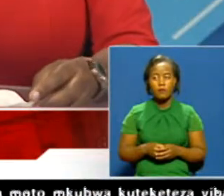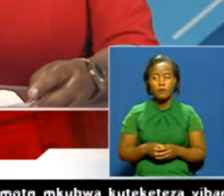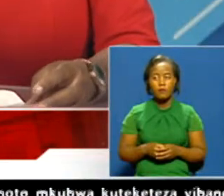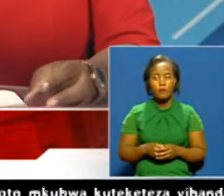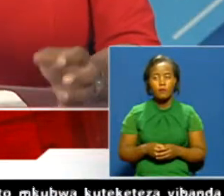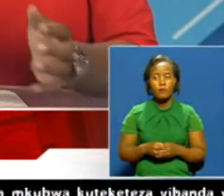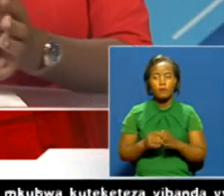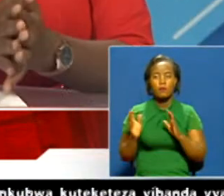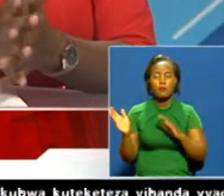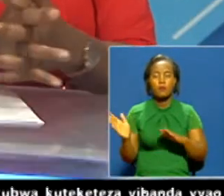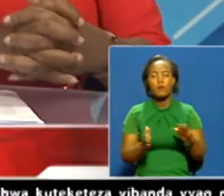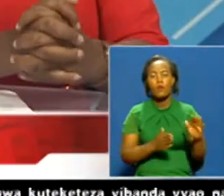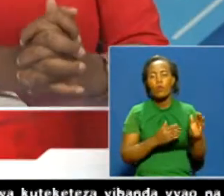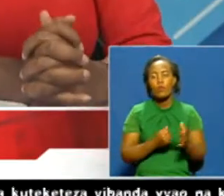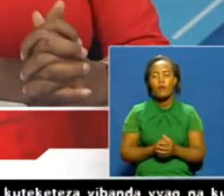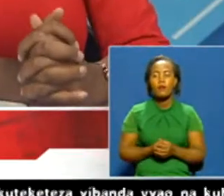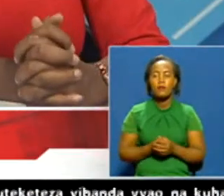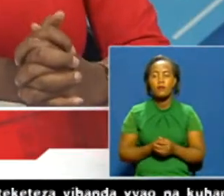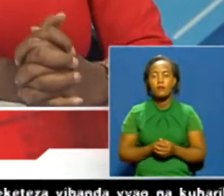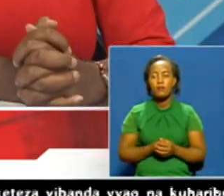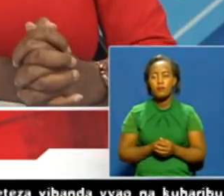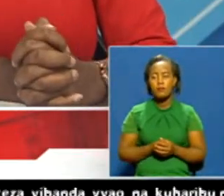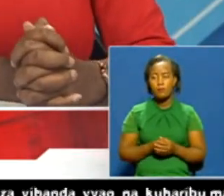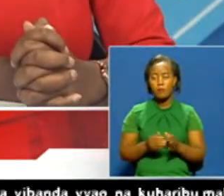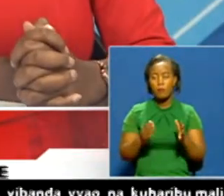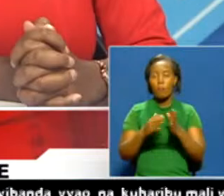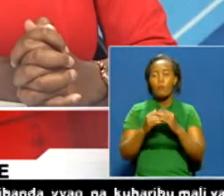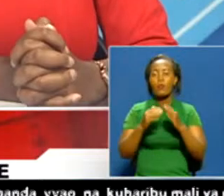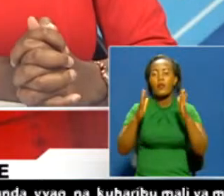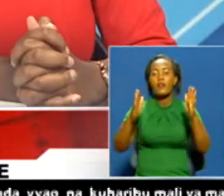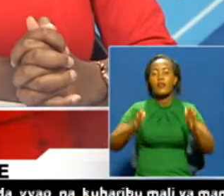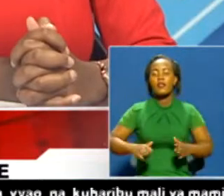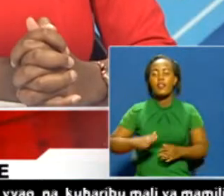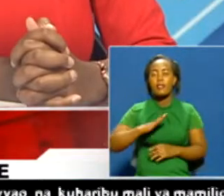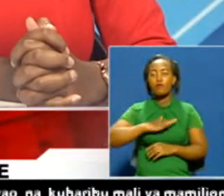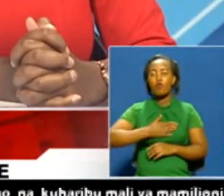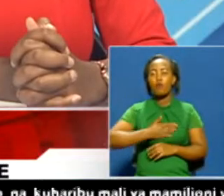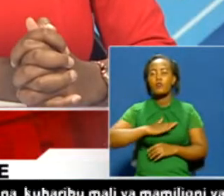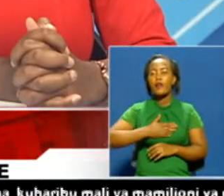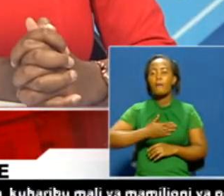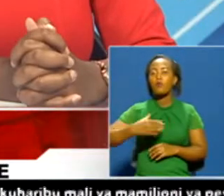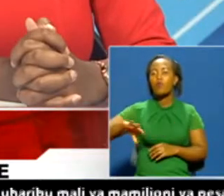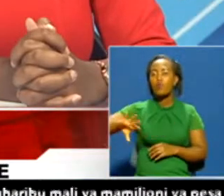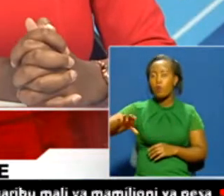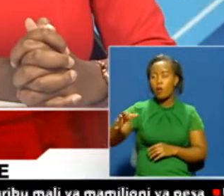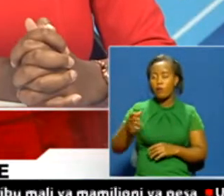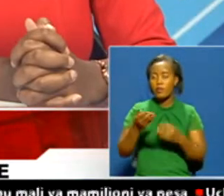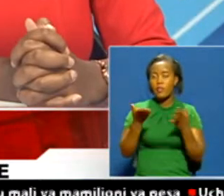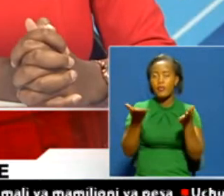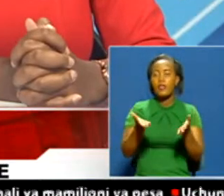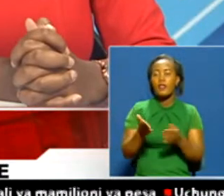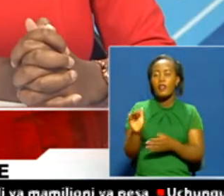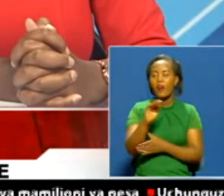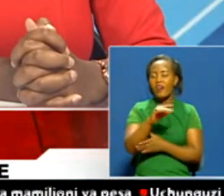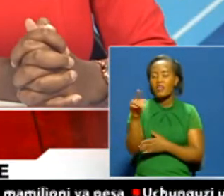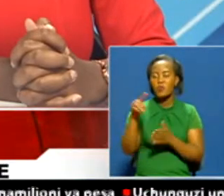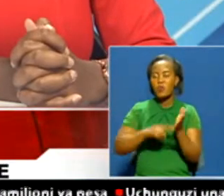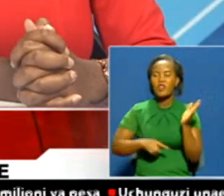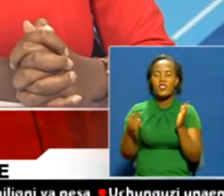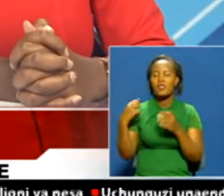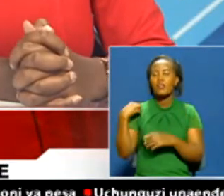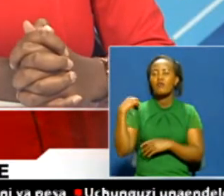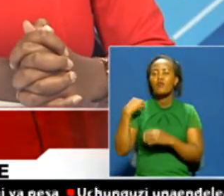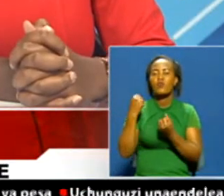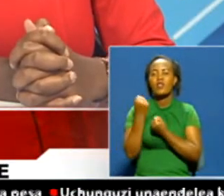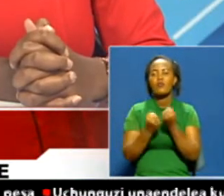Namna sasa tuelekee kule Samburu, ambapo baadhi ya viongozi wa kaunti ya Samburu sasa wametoa wito wa utoaji misaada ya kibinadamu kwa